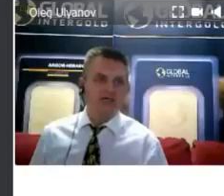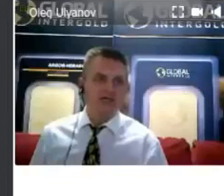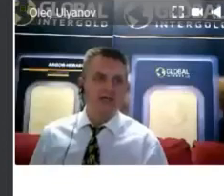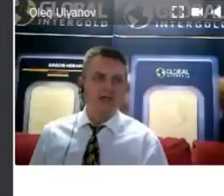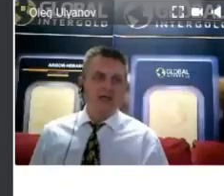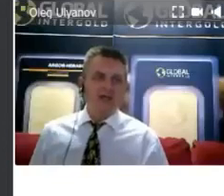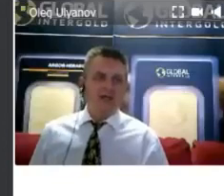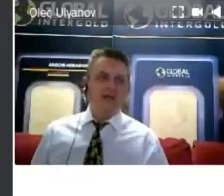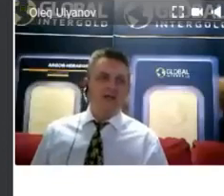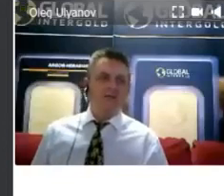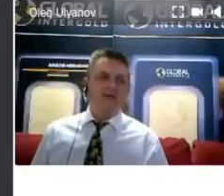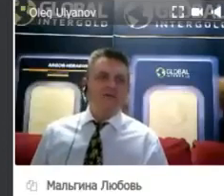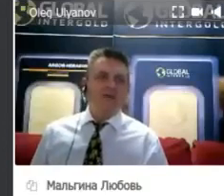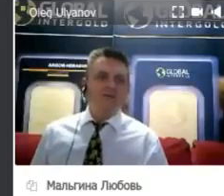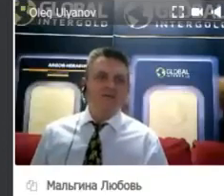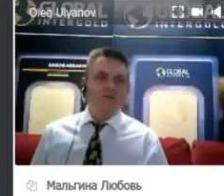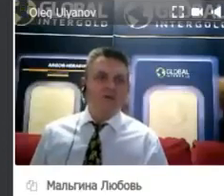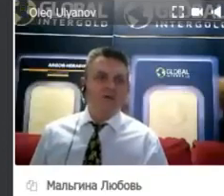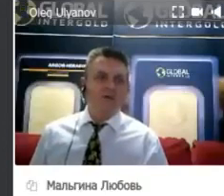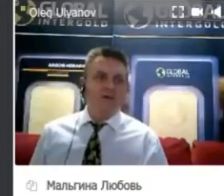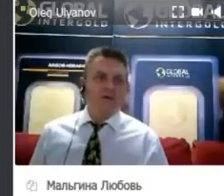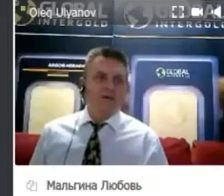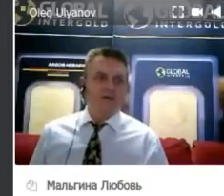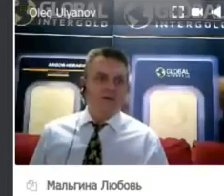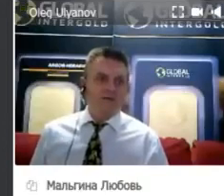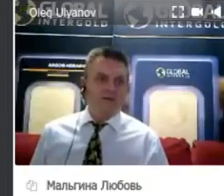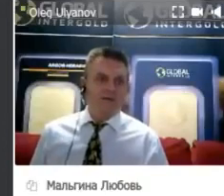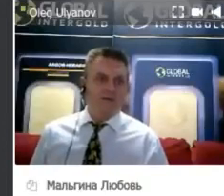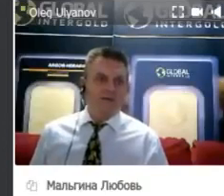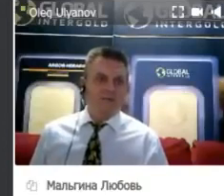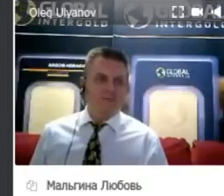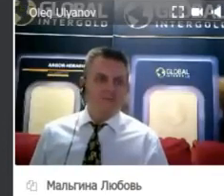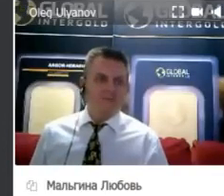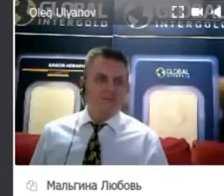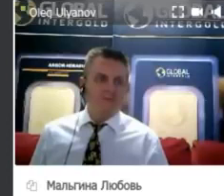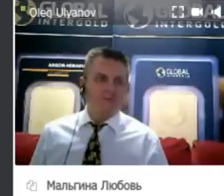очищу чат и проверим звук.